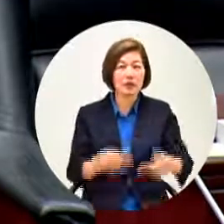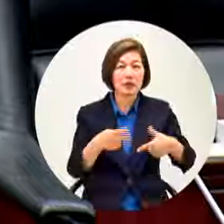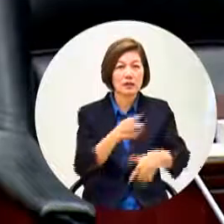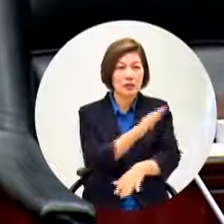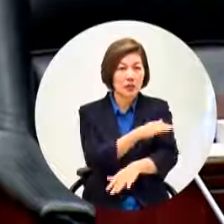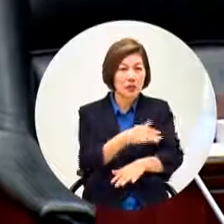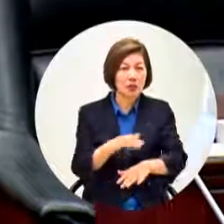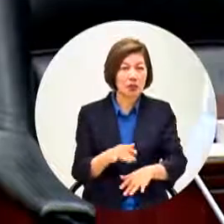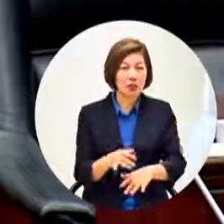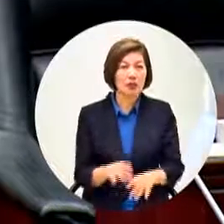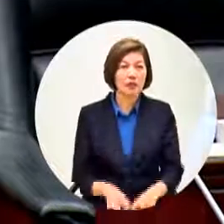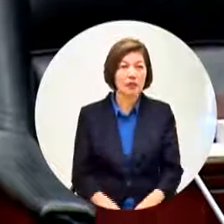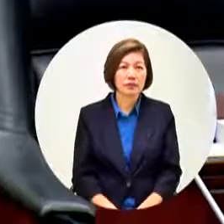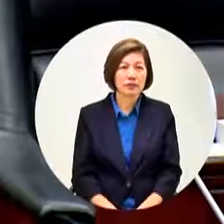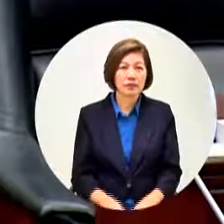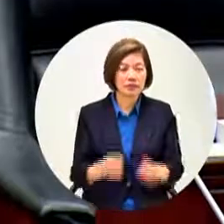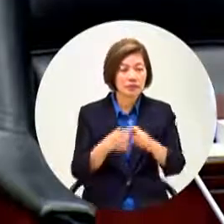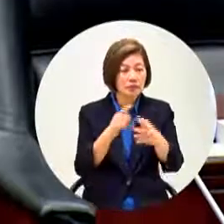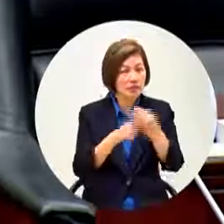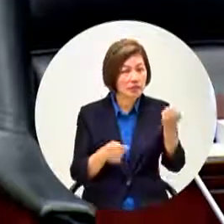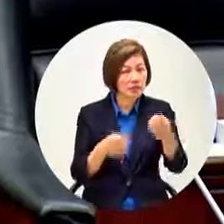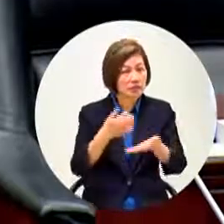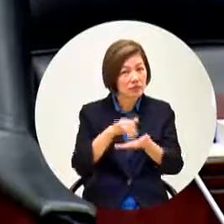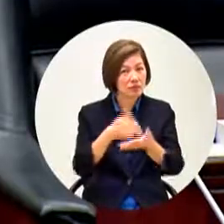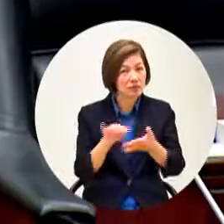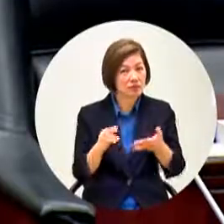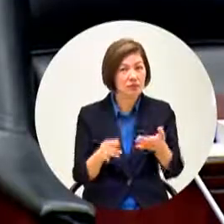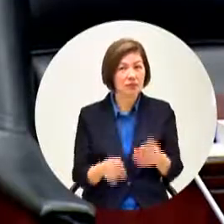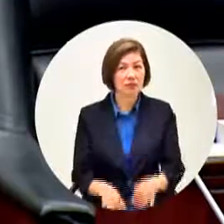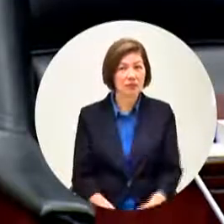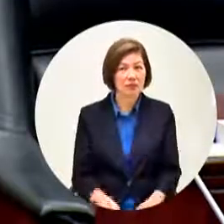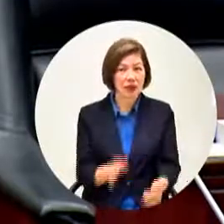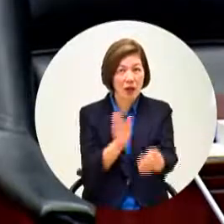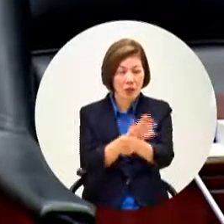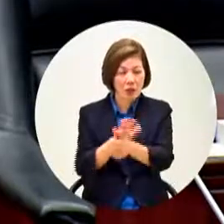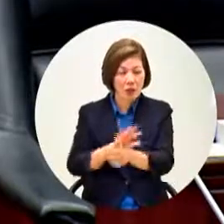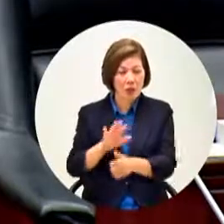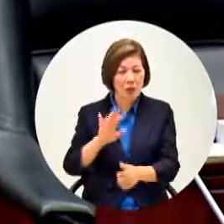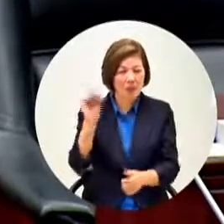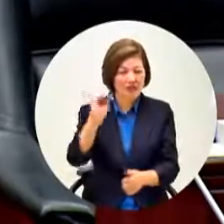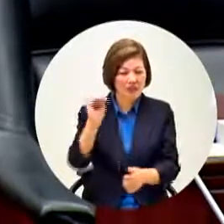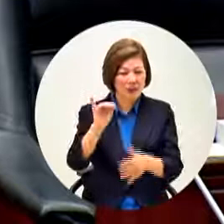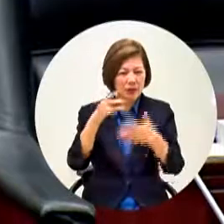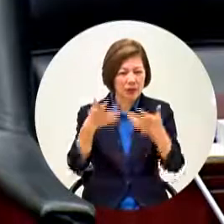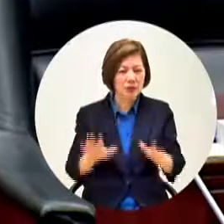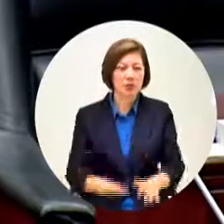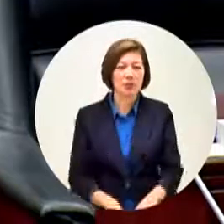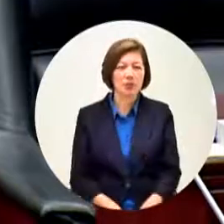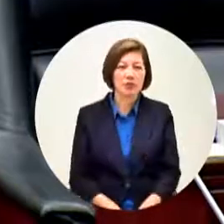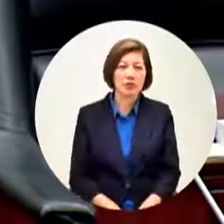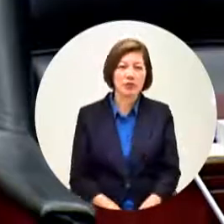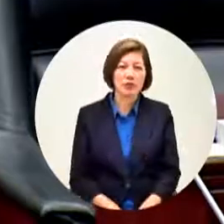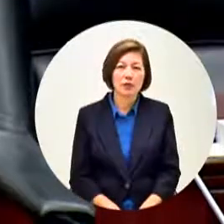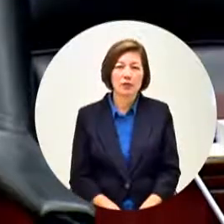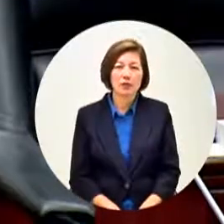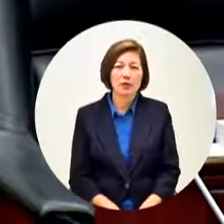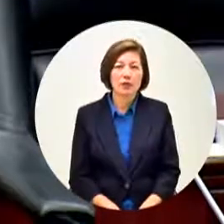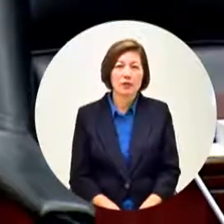若要以人口比例算啊，伊落爱服务1,000+个啦。吼、哦，按你个环保局